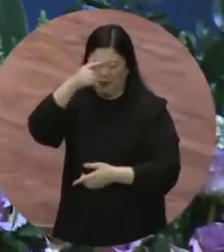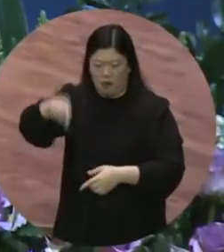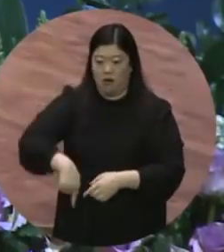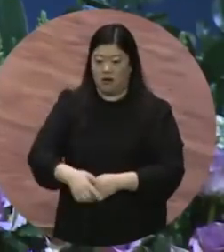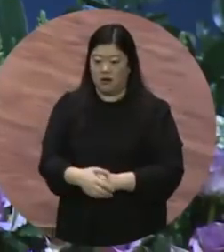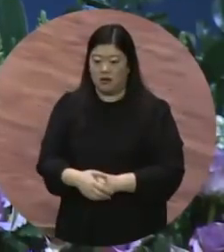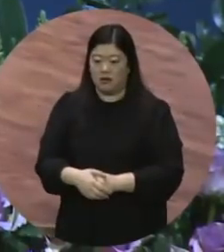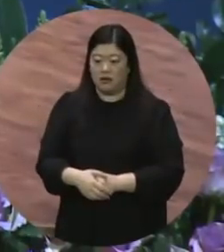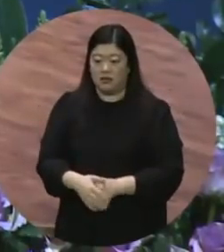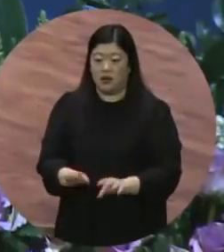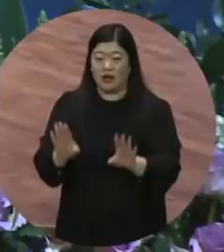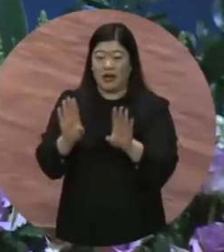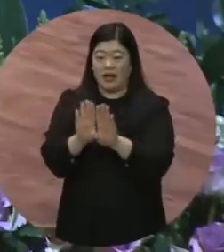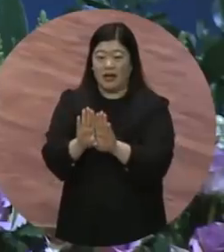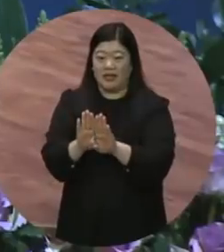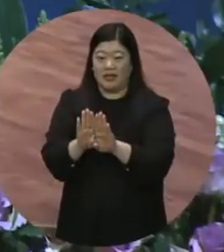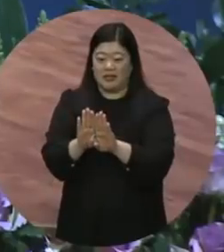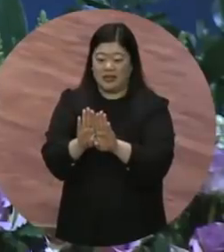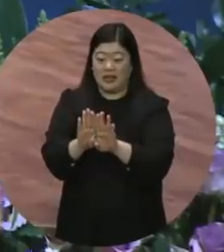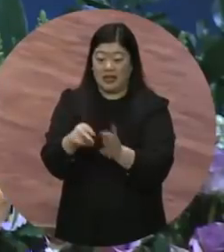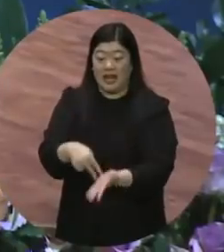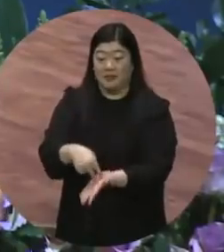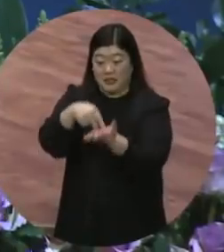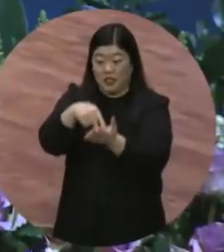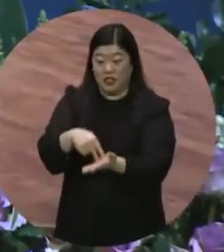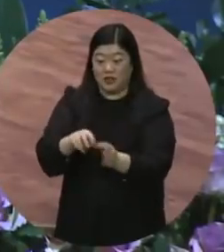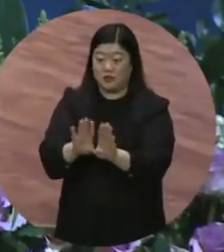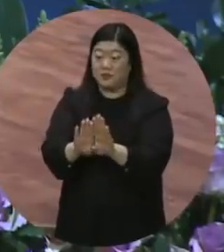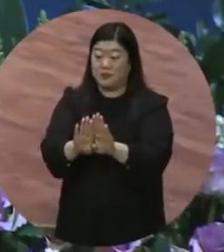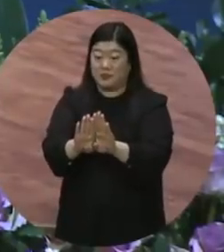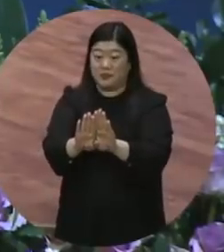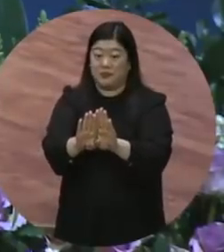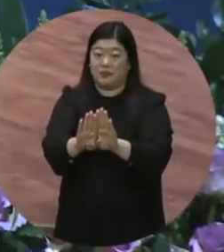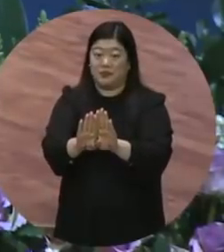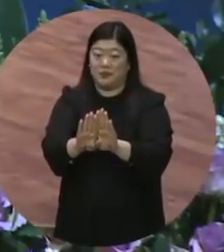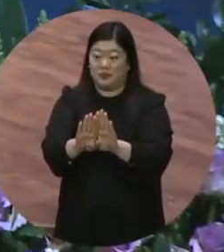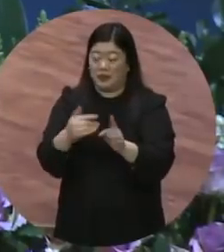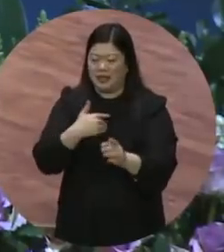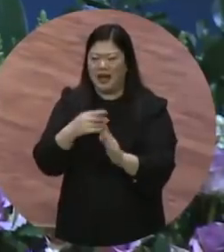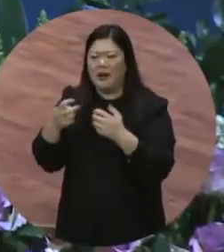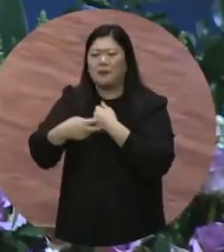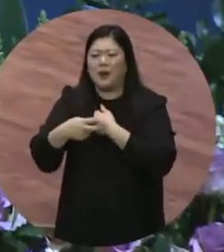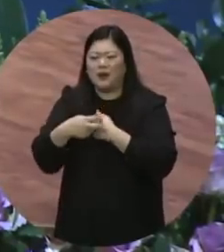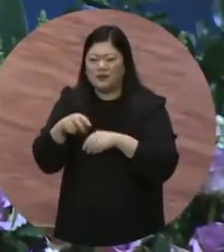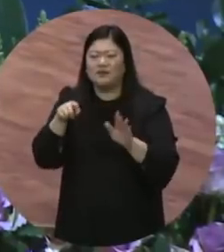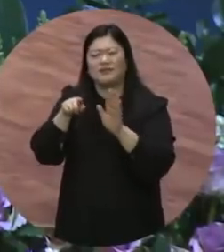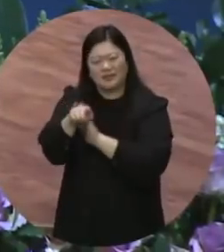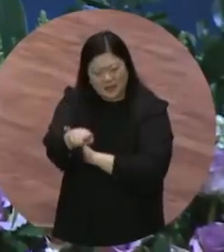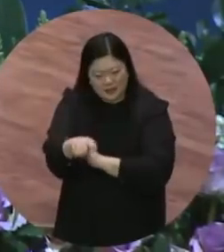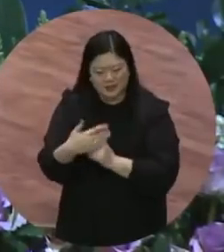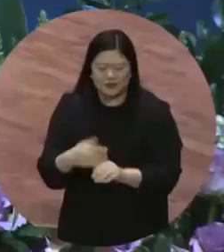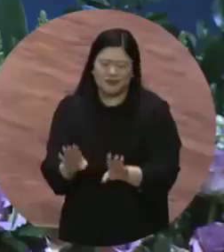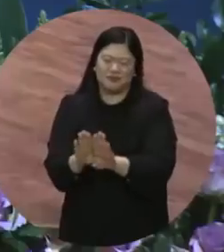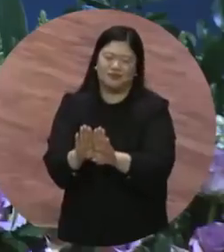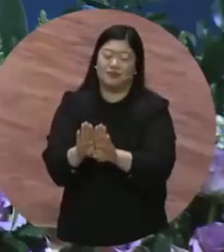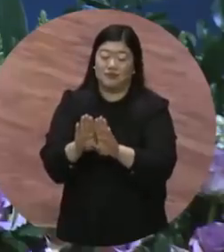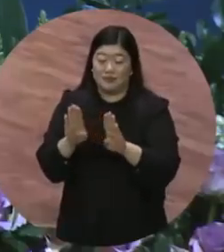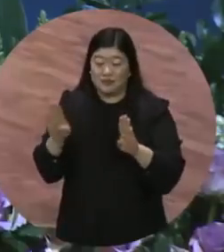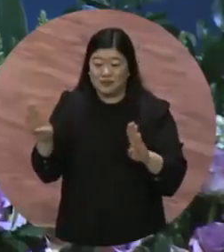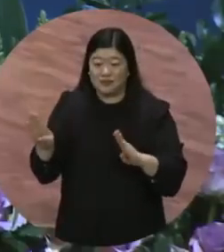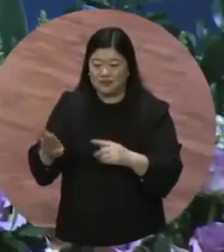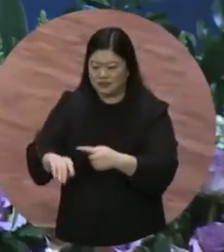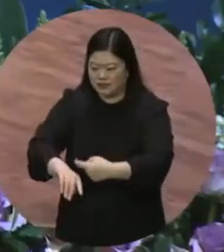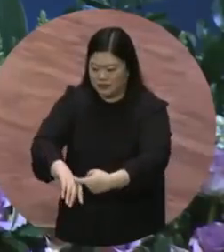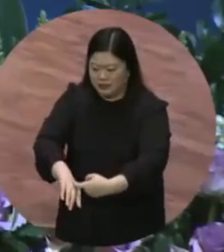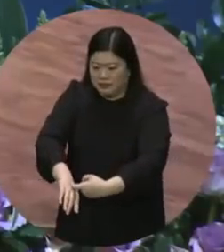문이 열리자마자 제 앞에 딱 있어요. 링겔을 꽂고 저를 보자마자 손을 딱 잡았어요. 처음엔